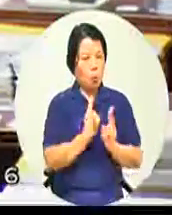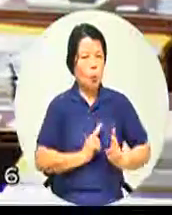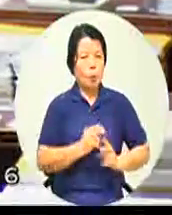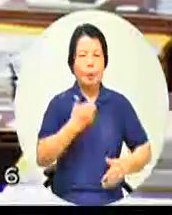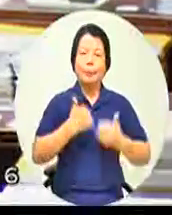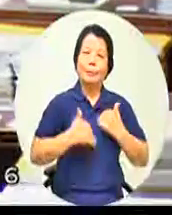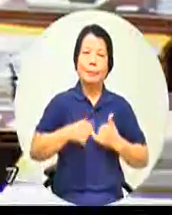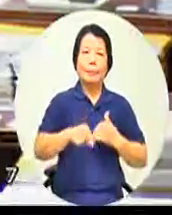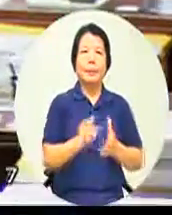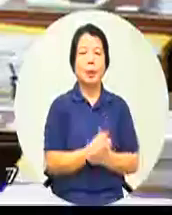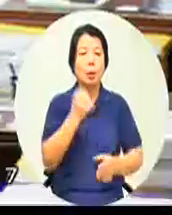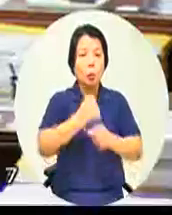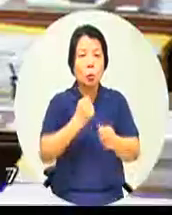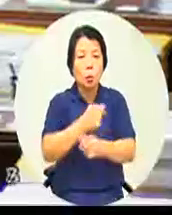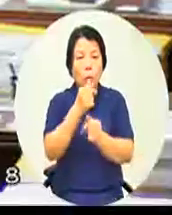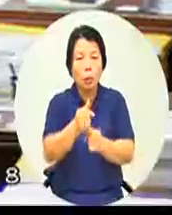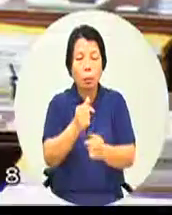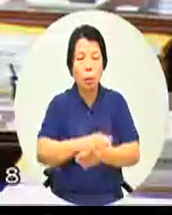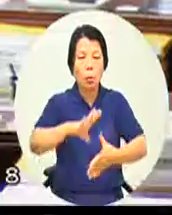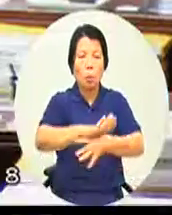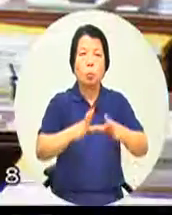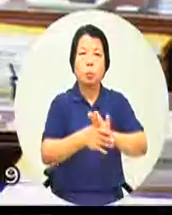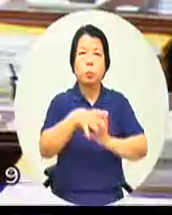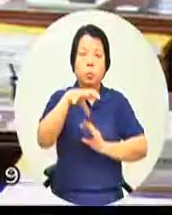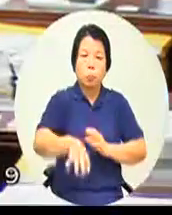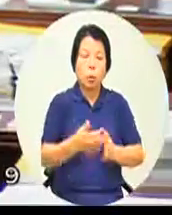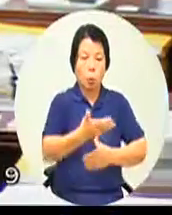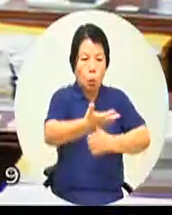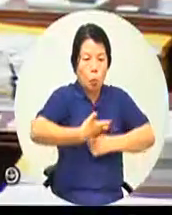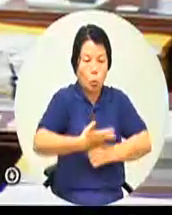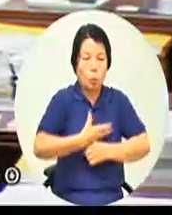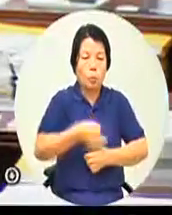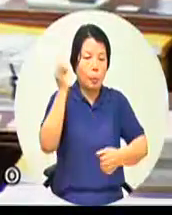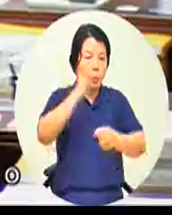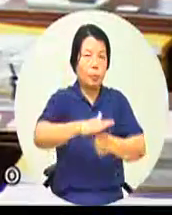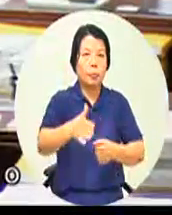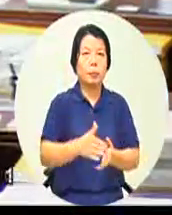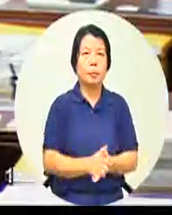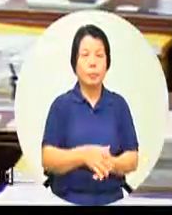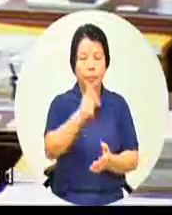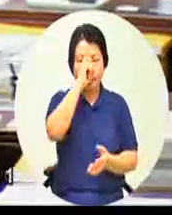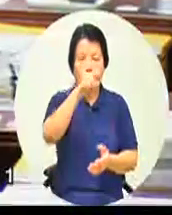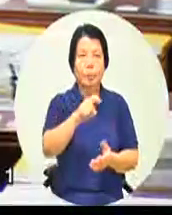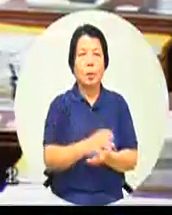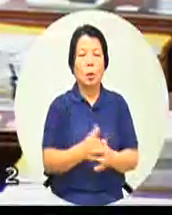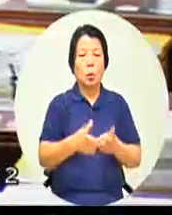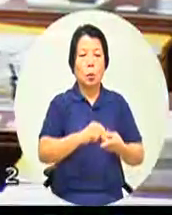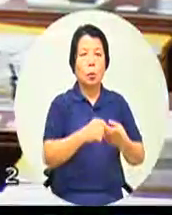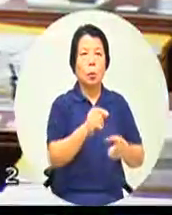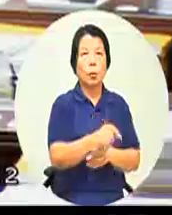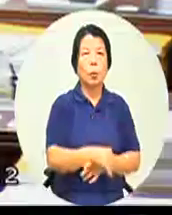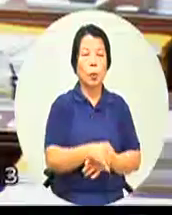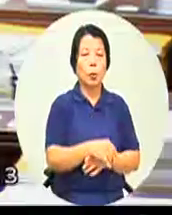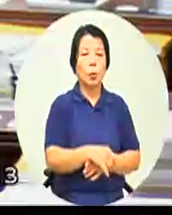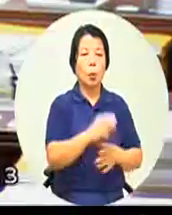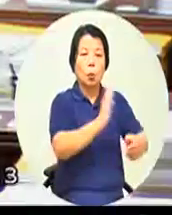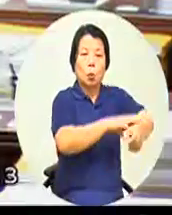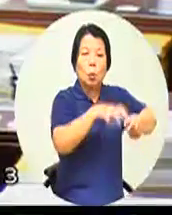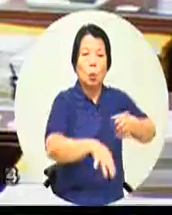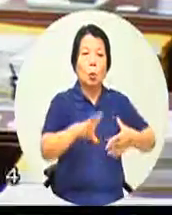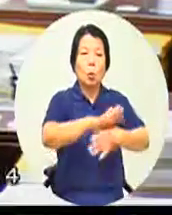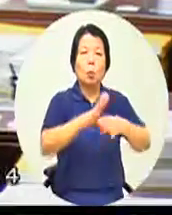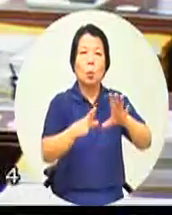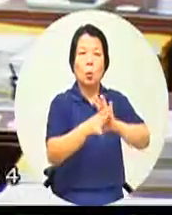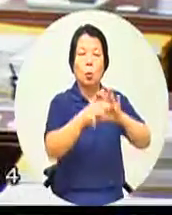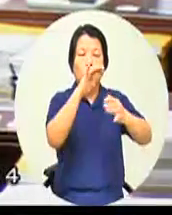定要好好做哈，好不容易文化部给我们这样的一个经费哈，所以期待要跟地方的这个文史的调查者哈，其